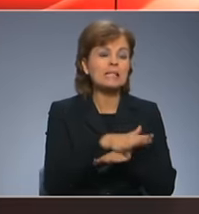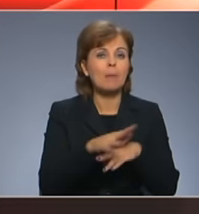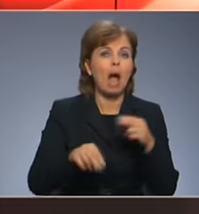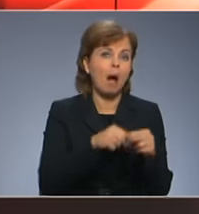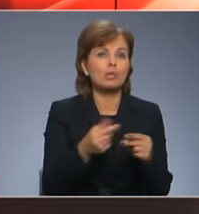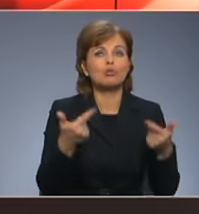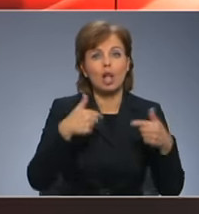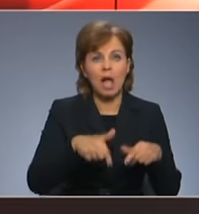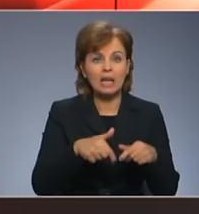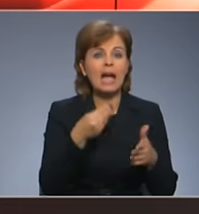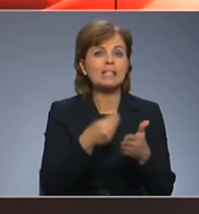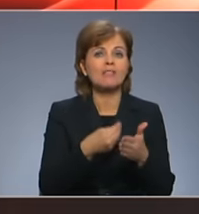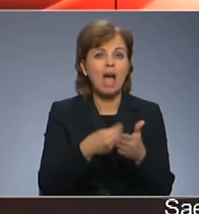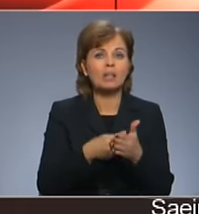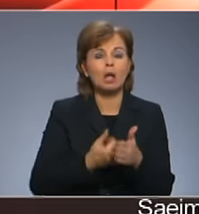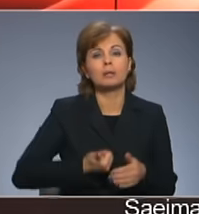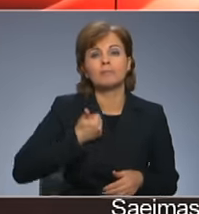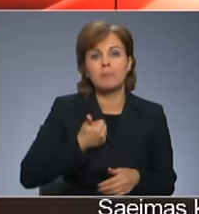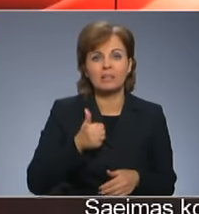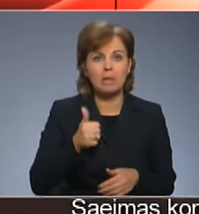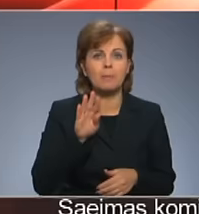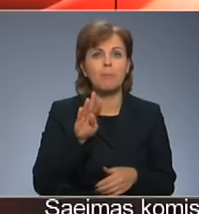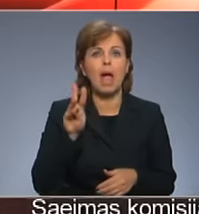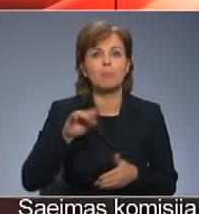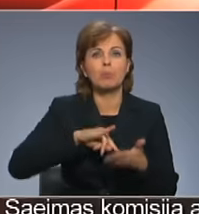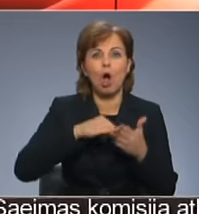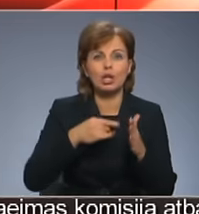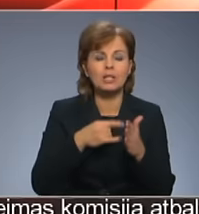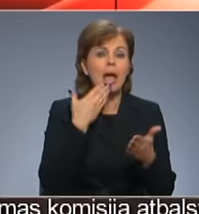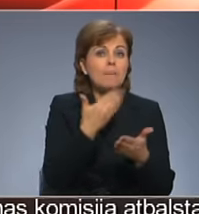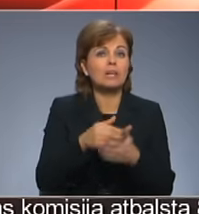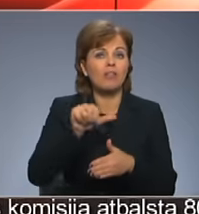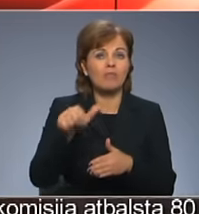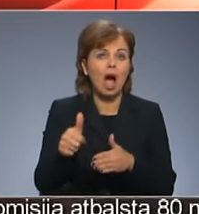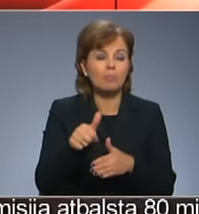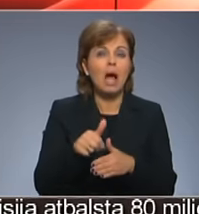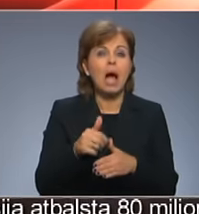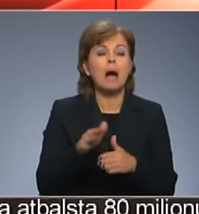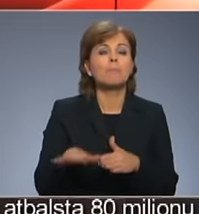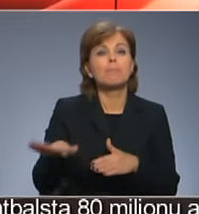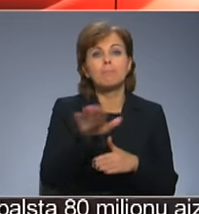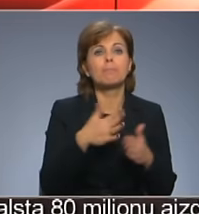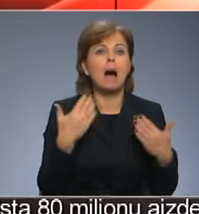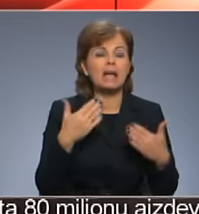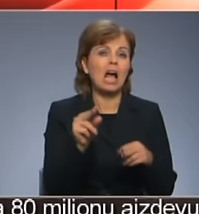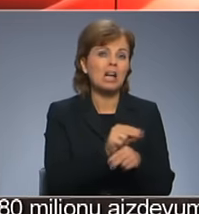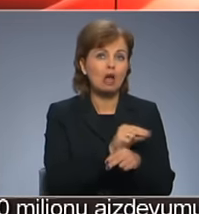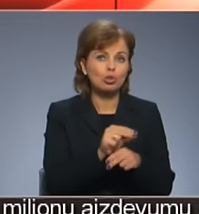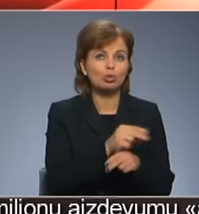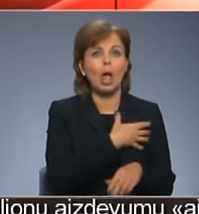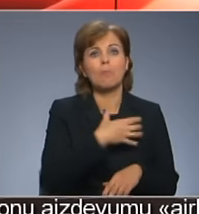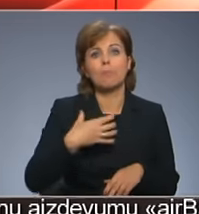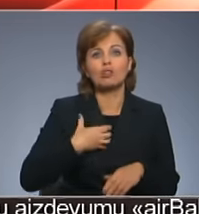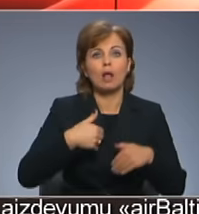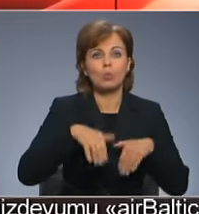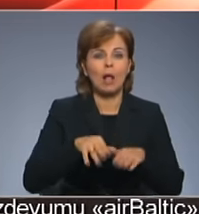piedāvāto variantu, parka rekonstrukcijai pašvaldība nolēmusi neizsniegt atļauju koku ciršanai un līgumu ar projektētāju. Laust.